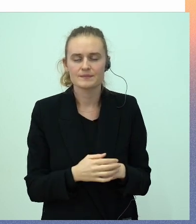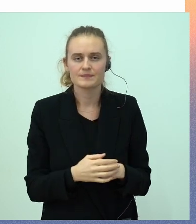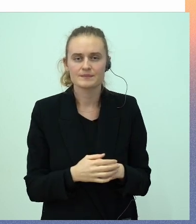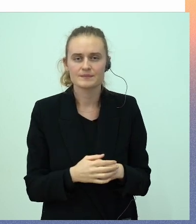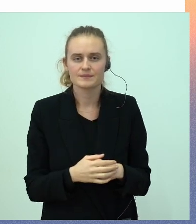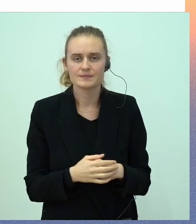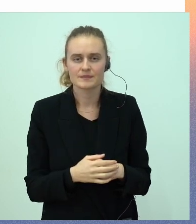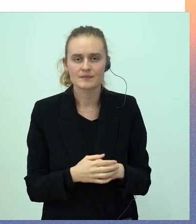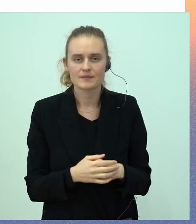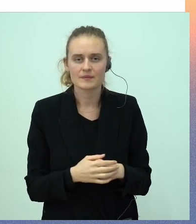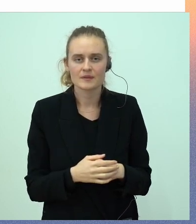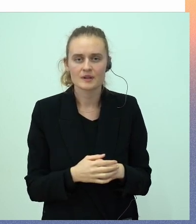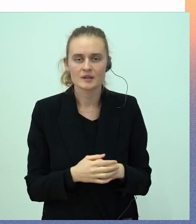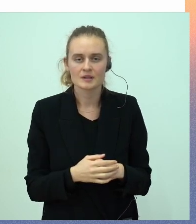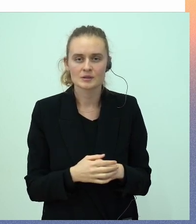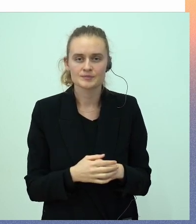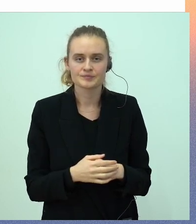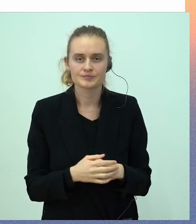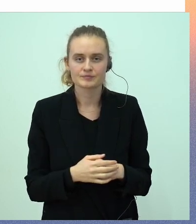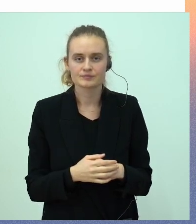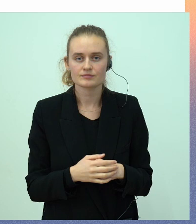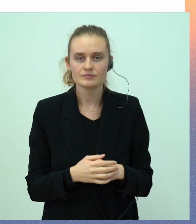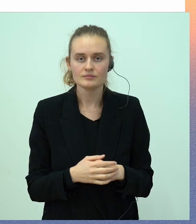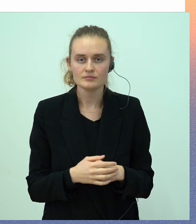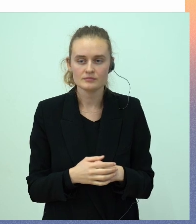nepriimtinas antisemitizmas, yra